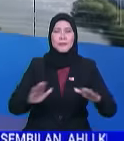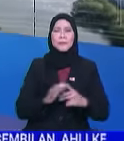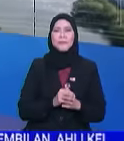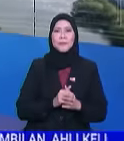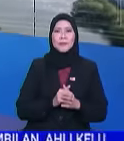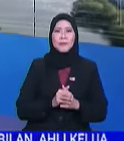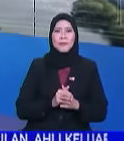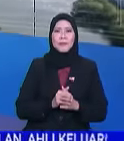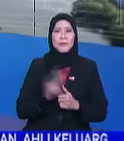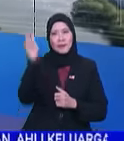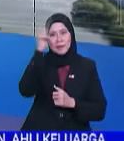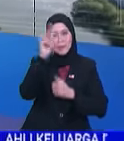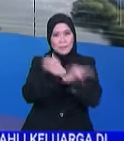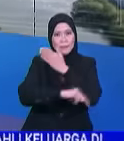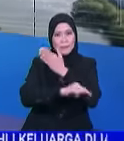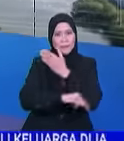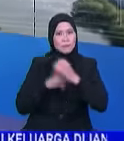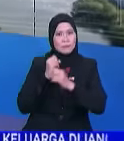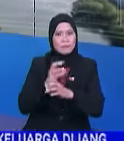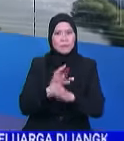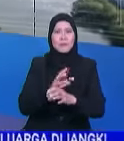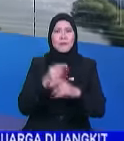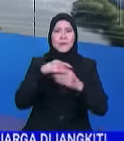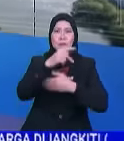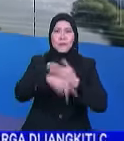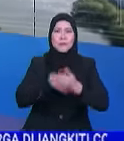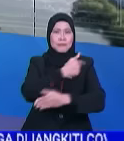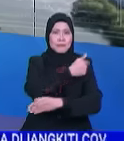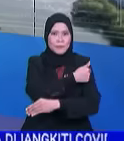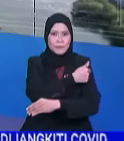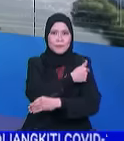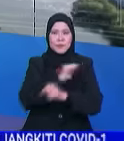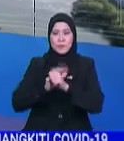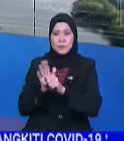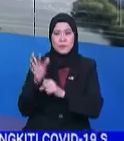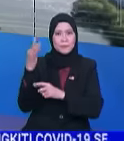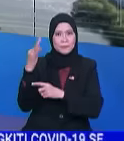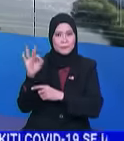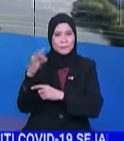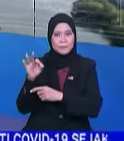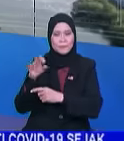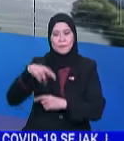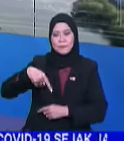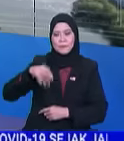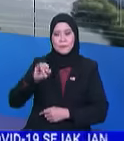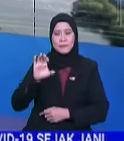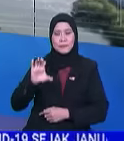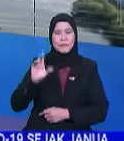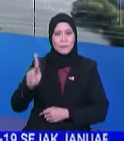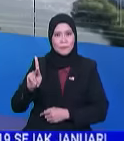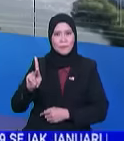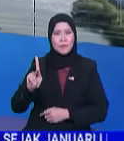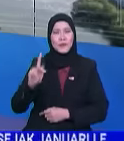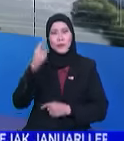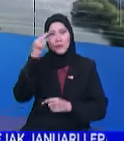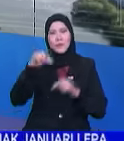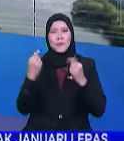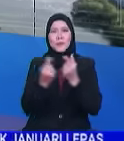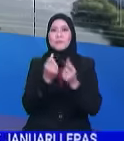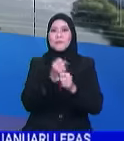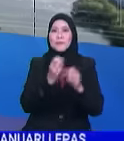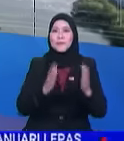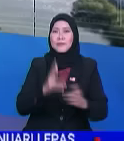Kerajaan negeri terus berusaha menjayakan program imunisasi COVID-19 kebangsaan PICK dalam kalangan